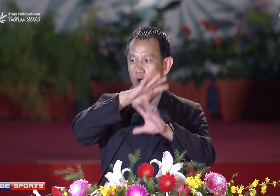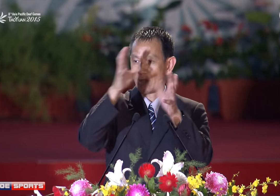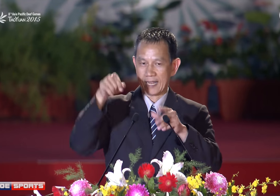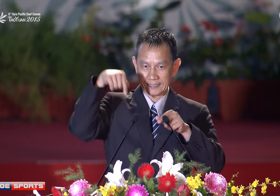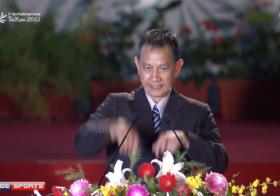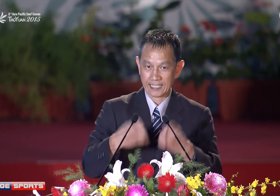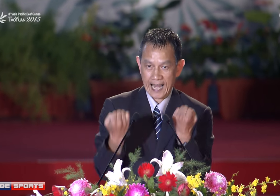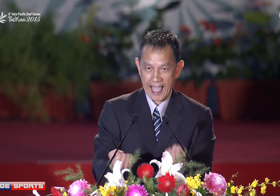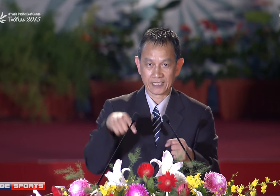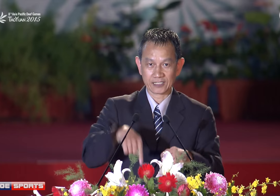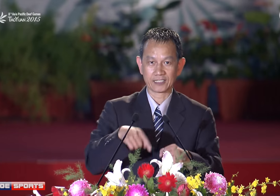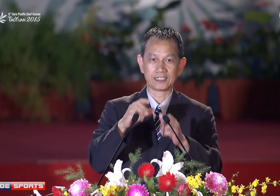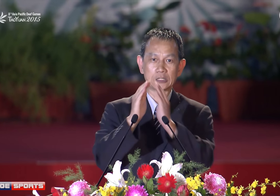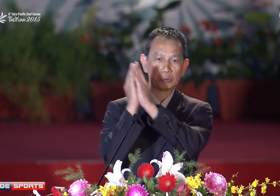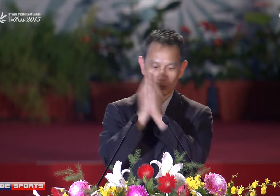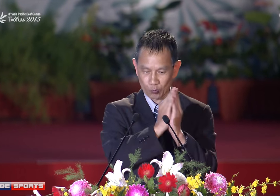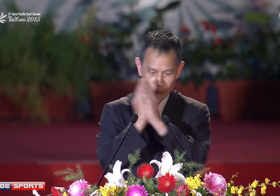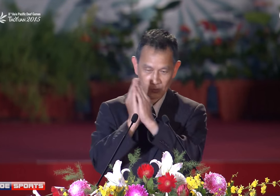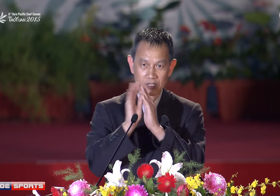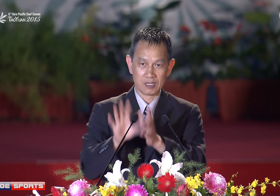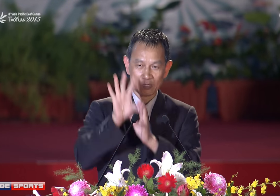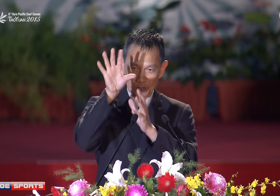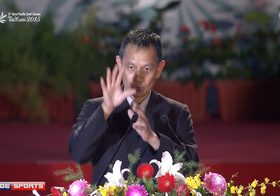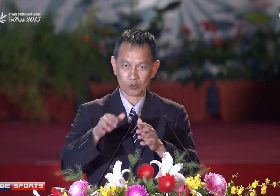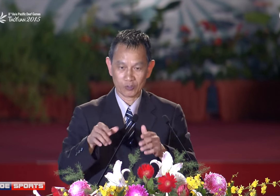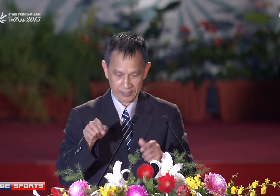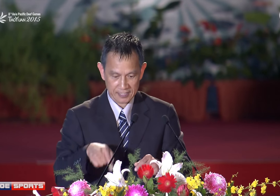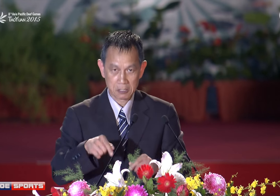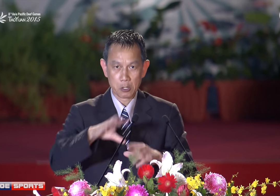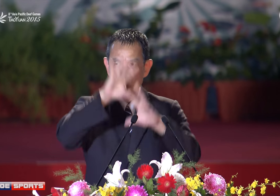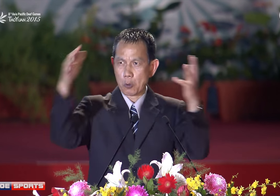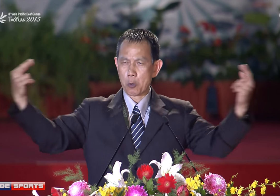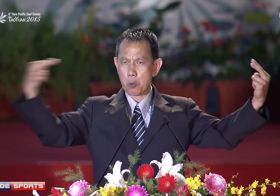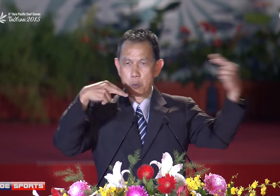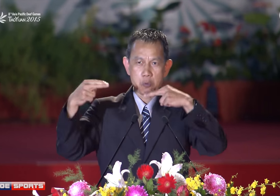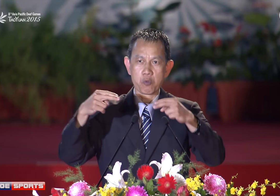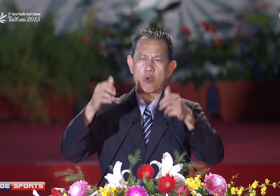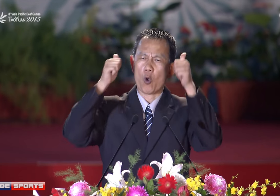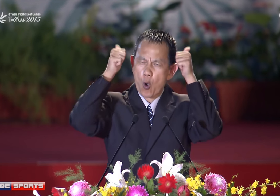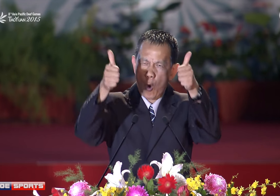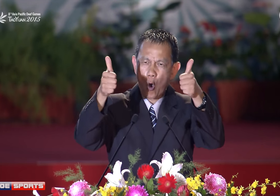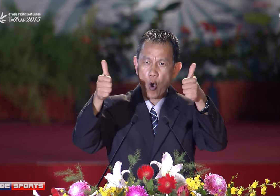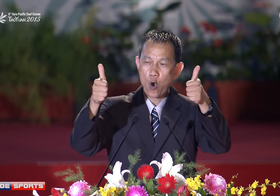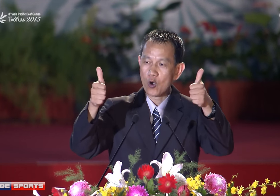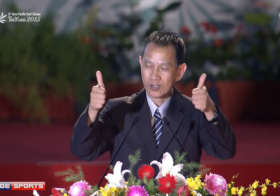包含我们2015年7月份刚举办完的国际听障篮球锦标赛，